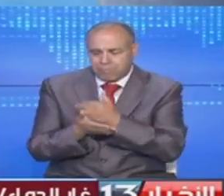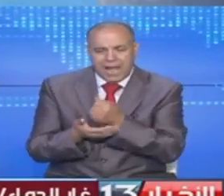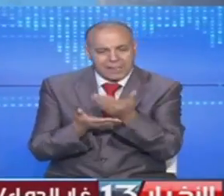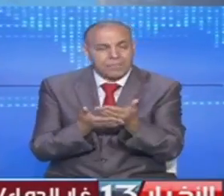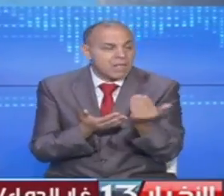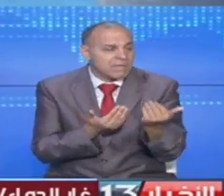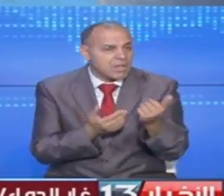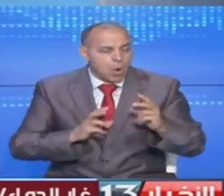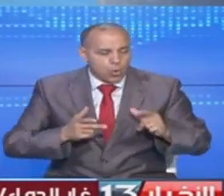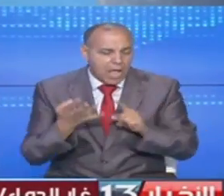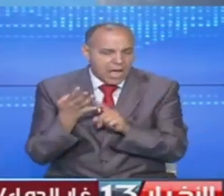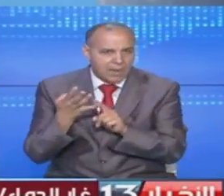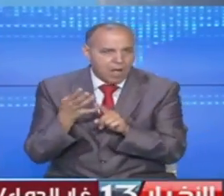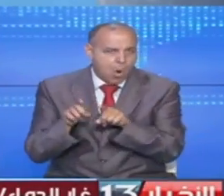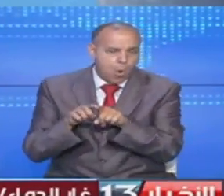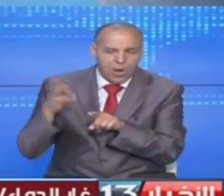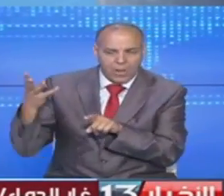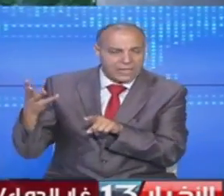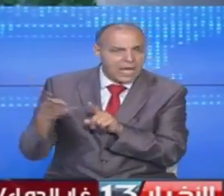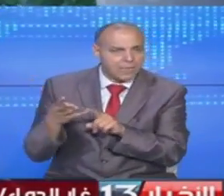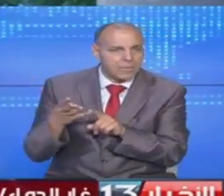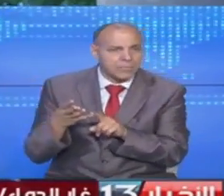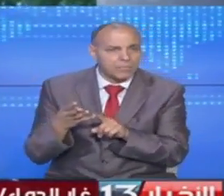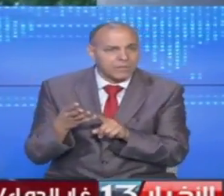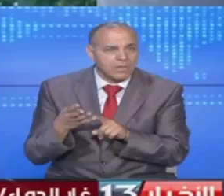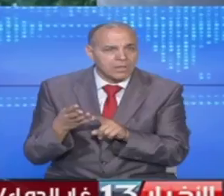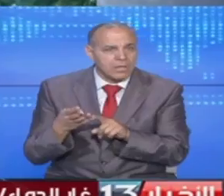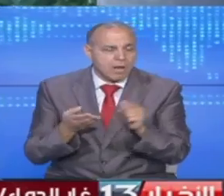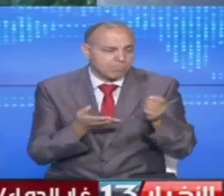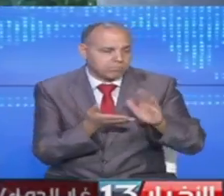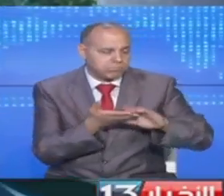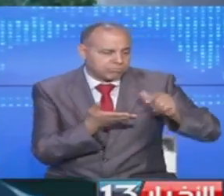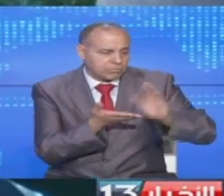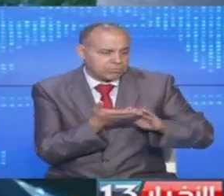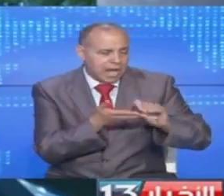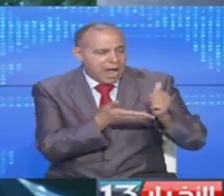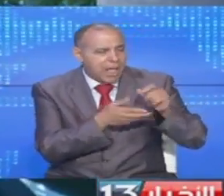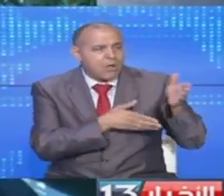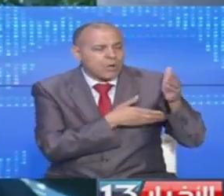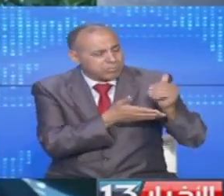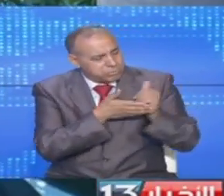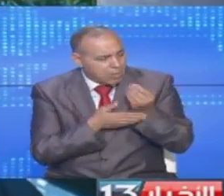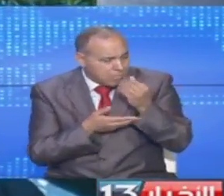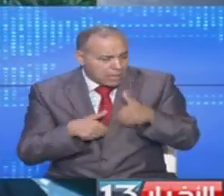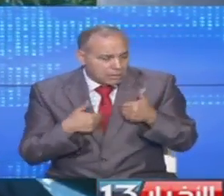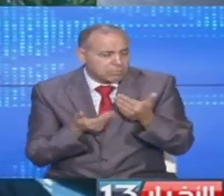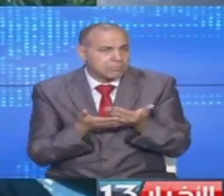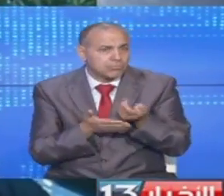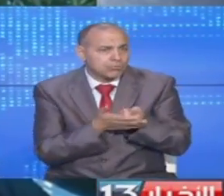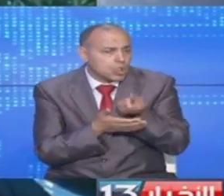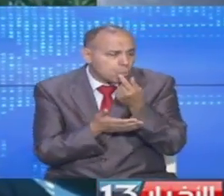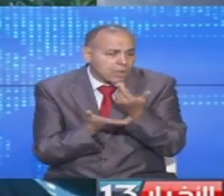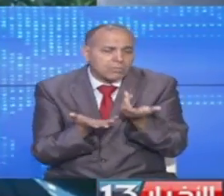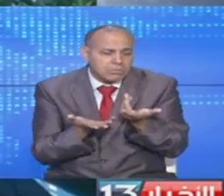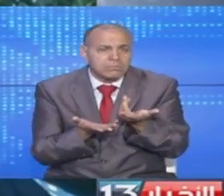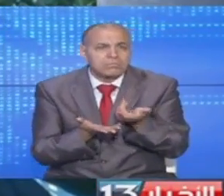في انتظار كرسي رابع للشقيق الأصغر. نحب منحة قارة من عند الدولة باش تساعدني، نهار آخر نجم نشري دواية،